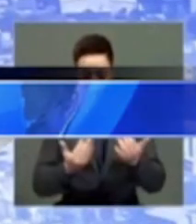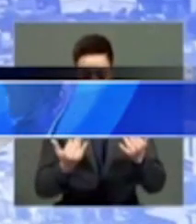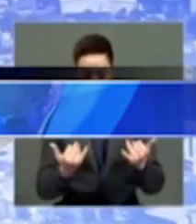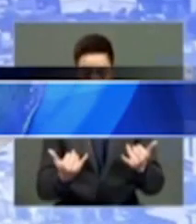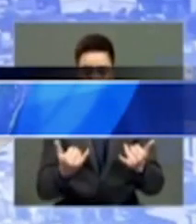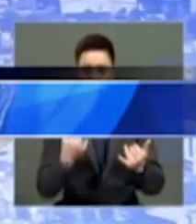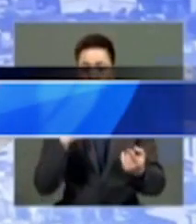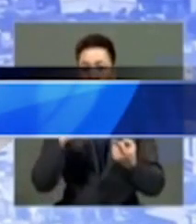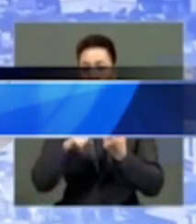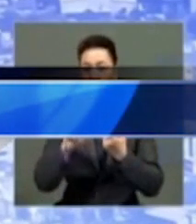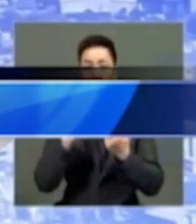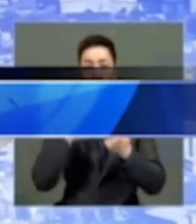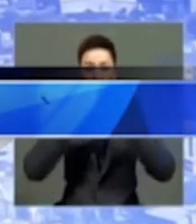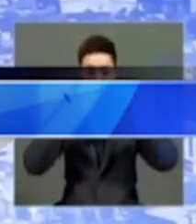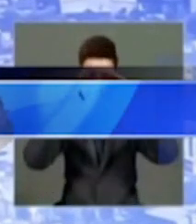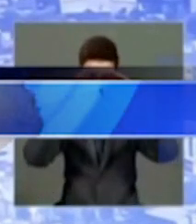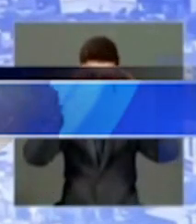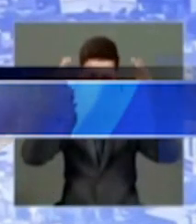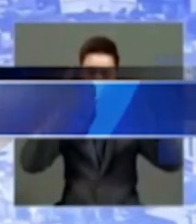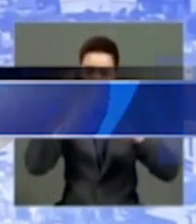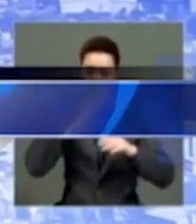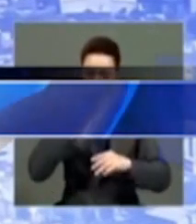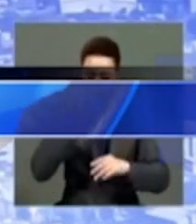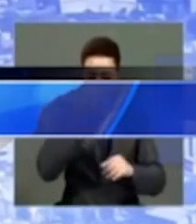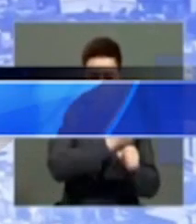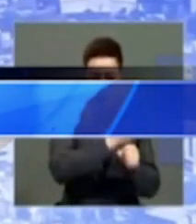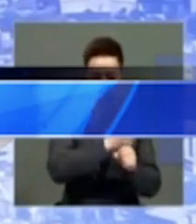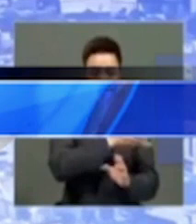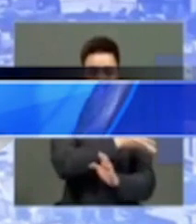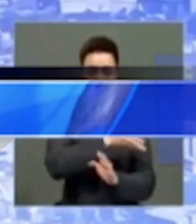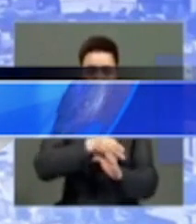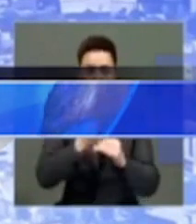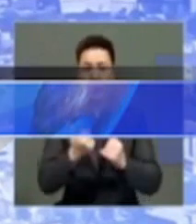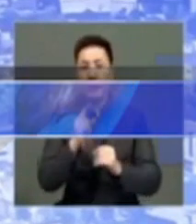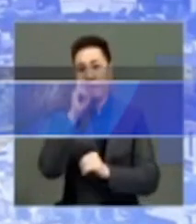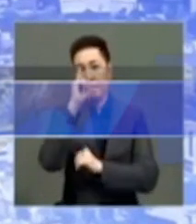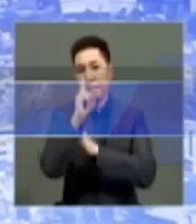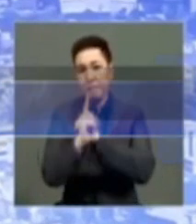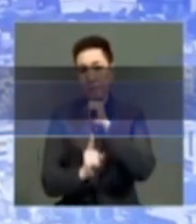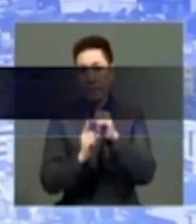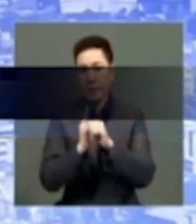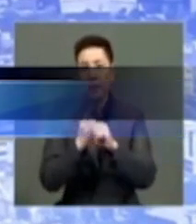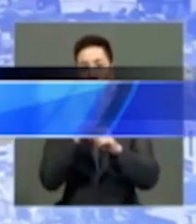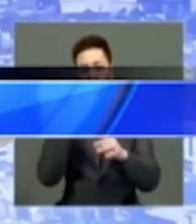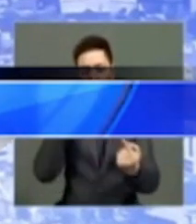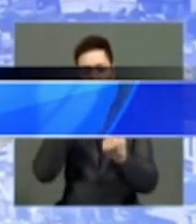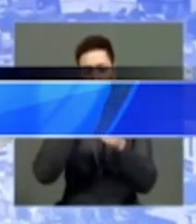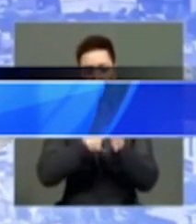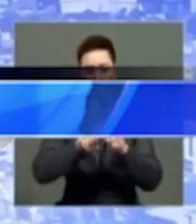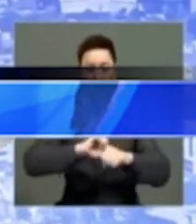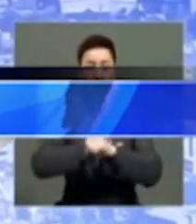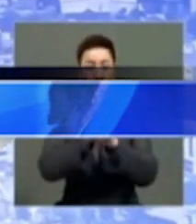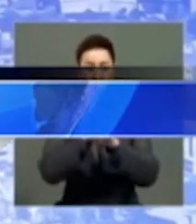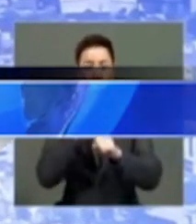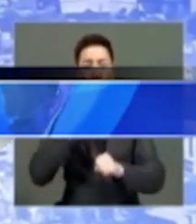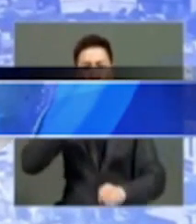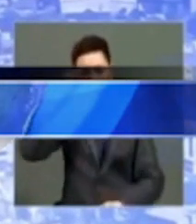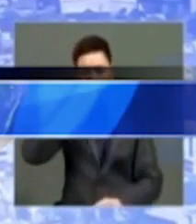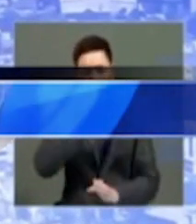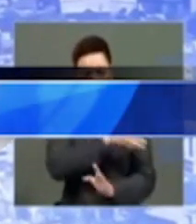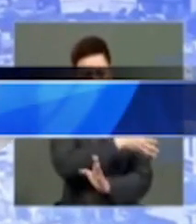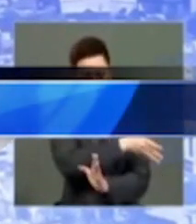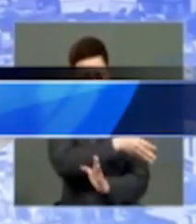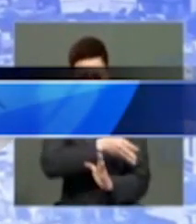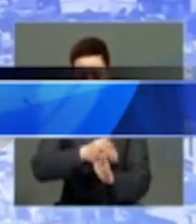นายแพทย์ทวีสินวิษณุโยธินโฆษกศูนย์บริหารสถานการณ์โควิด-19 หรือสบค.นะคะกล่าวถึงจำนวนผู้ติดเชื้อจังหวัดสมุทรสาครที่มีจำนว